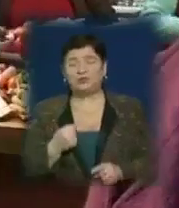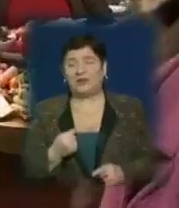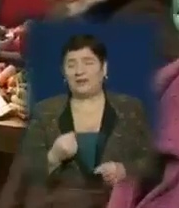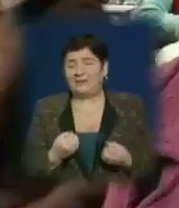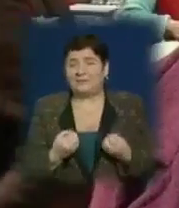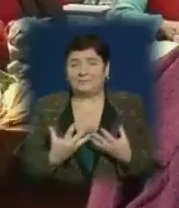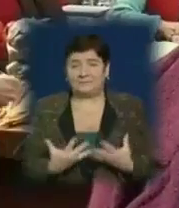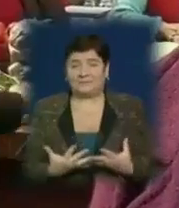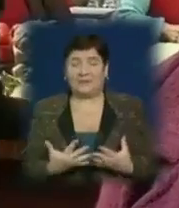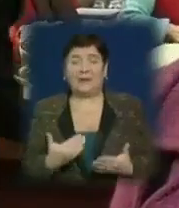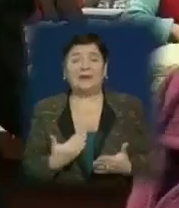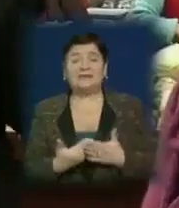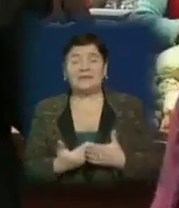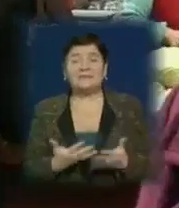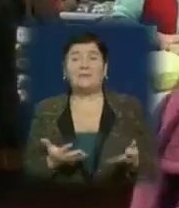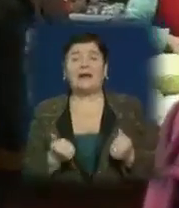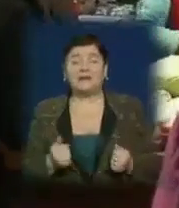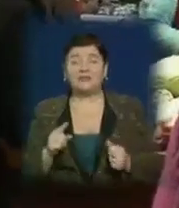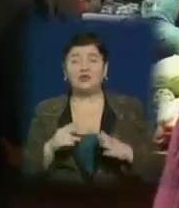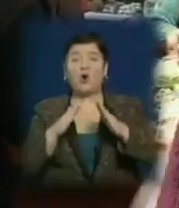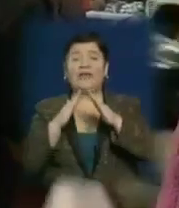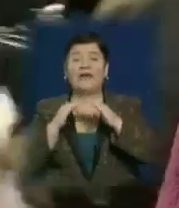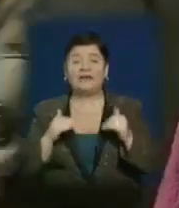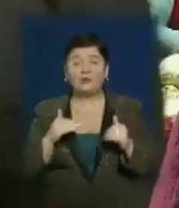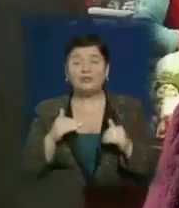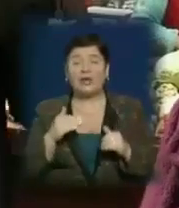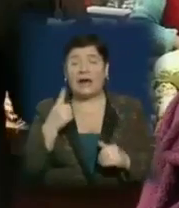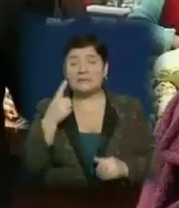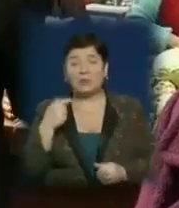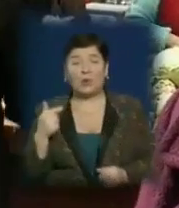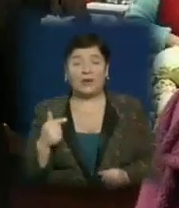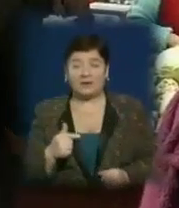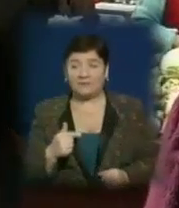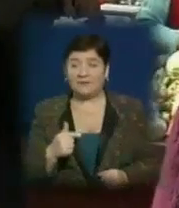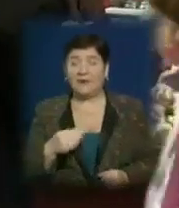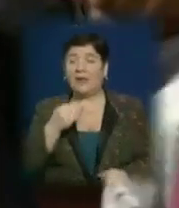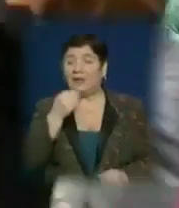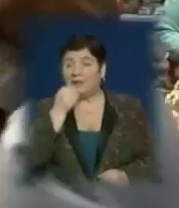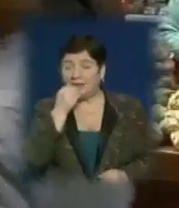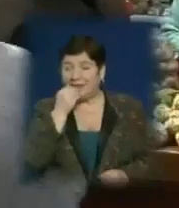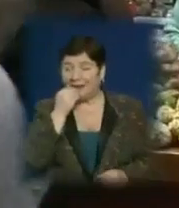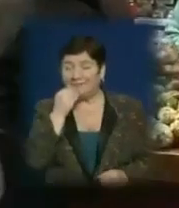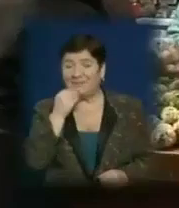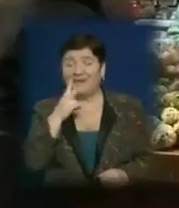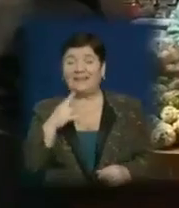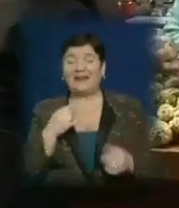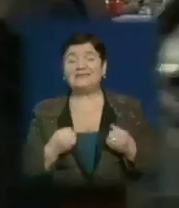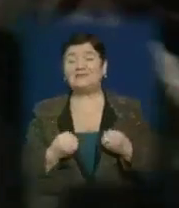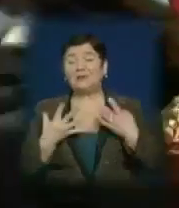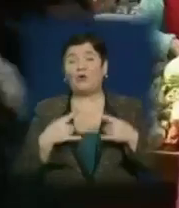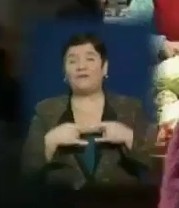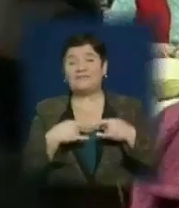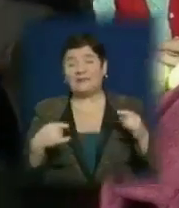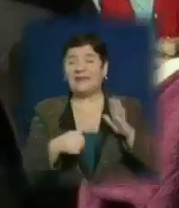Дуже скромно. Десь, якщо брати, що ялиночка, десь 100 гривень коштує. Ну, їда на святковий стіл, ну,